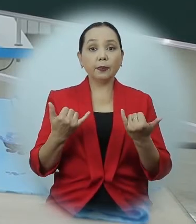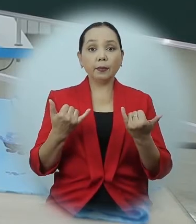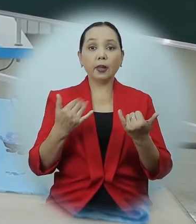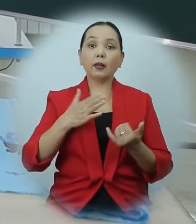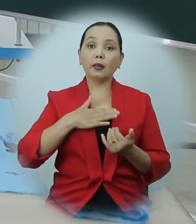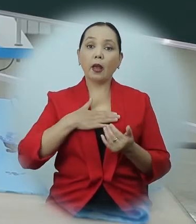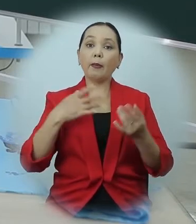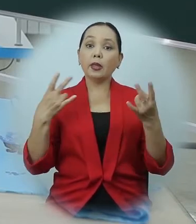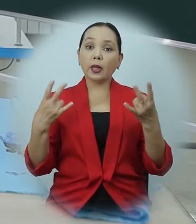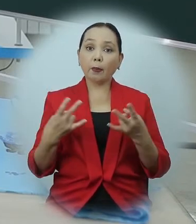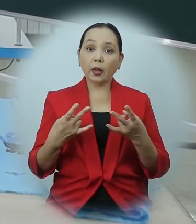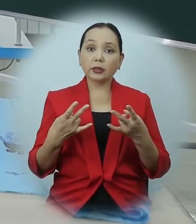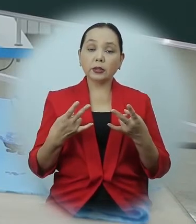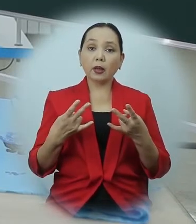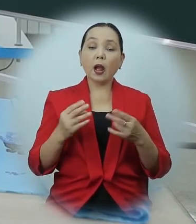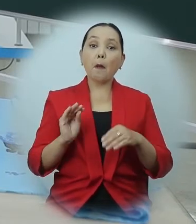Теперь нам необходимо